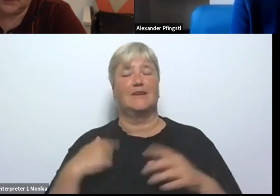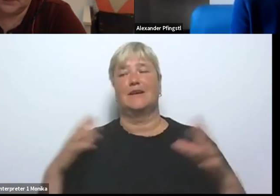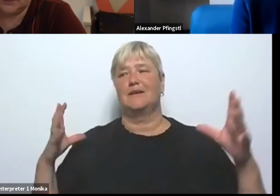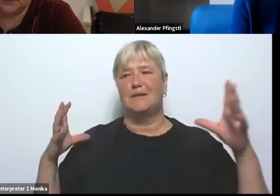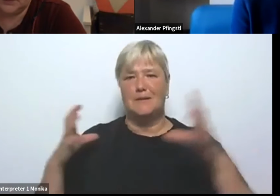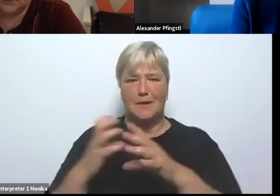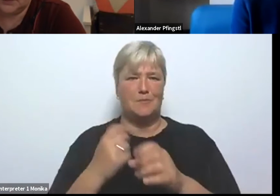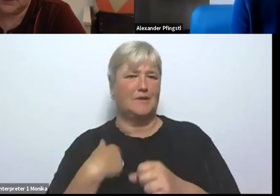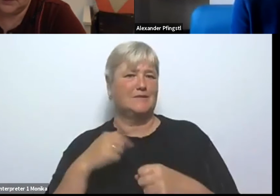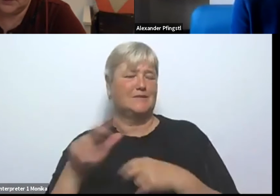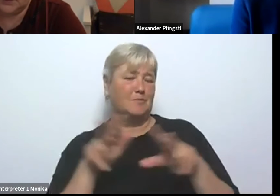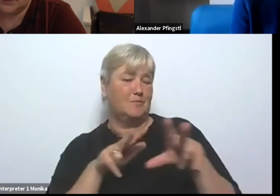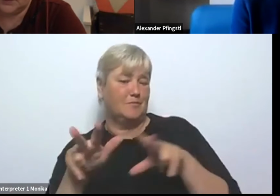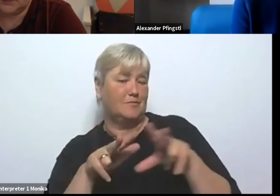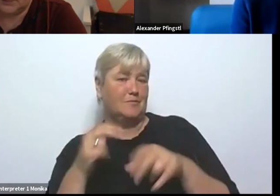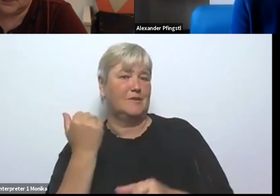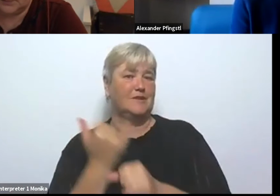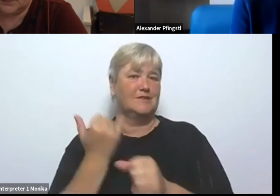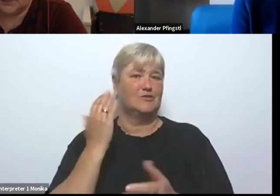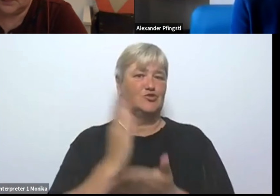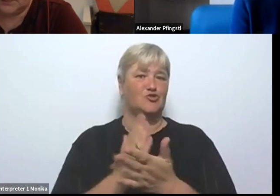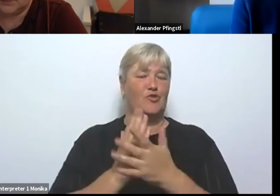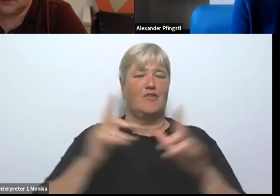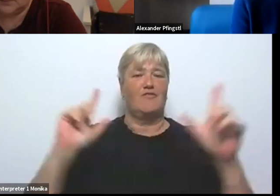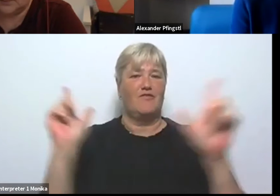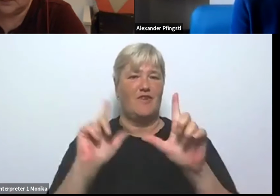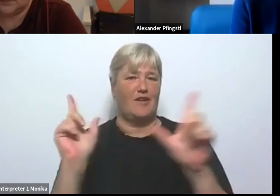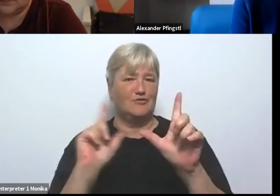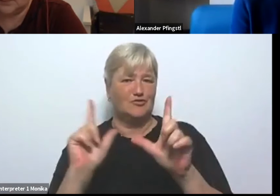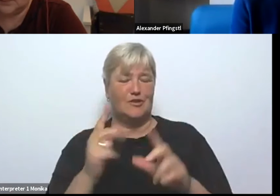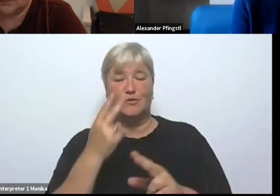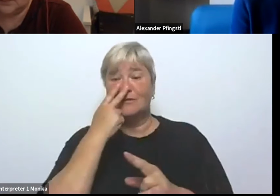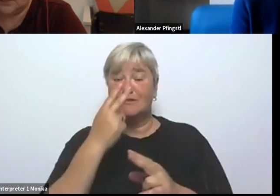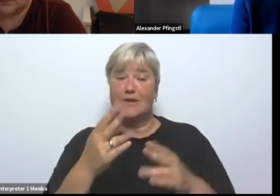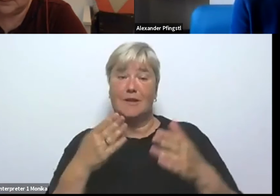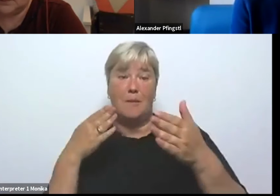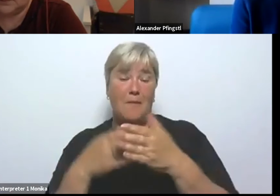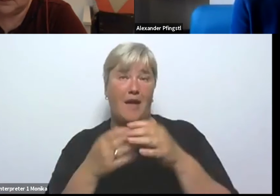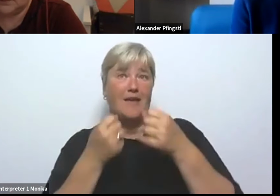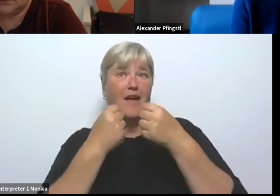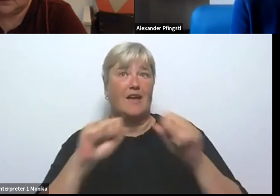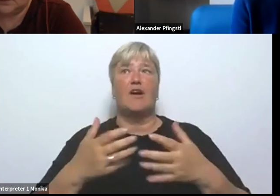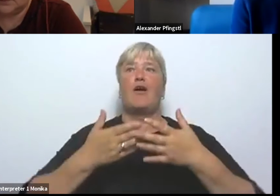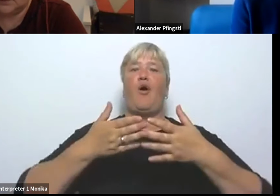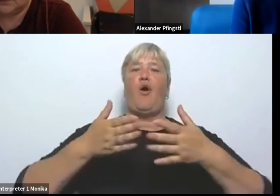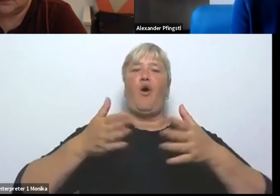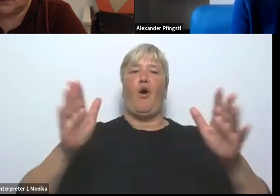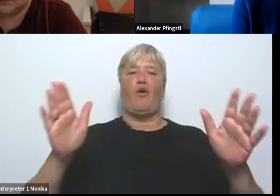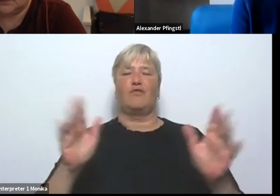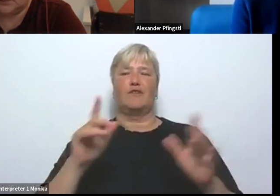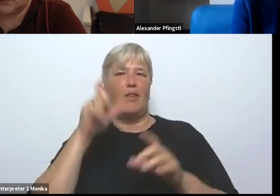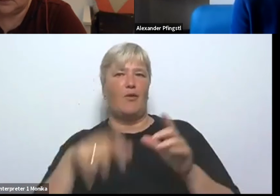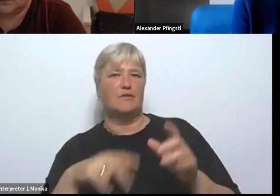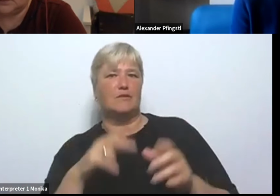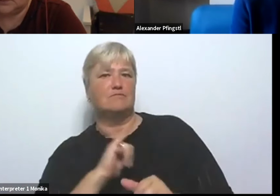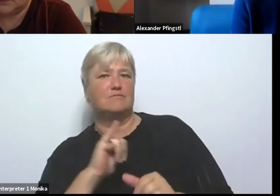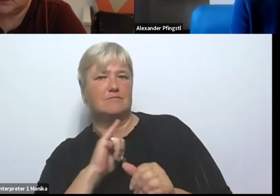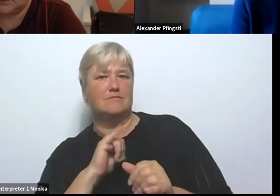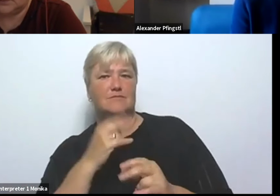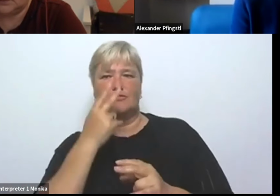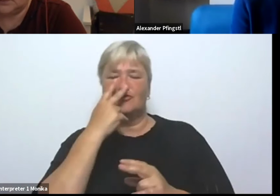einfach schön zu sehen, dass die Barrierefreiheit da offene Türen einrennt, also dass es so angekommen ist, dass es ähnlich